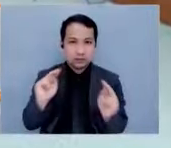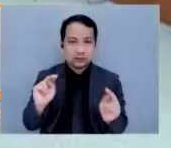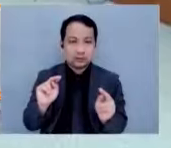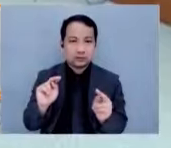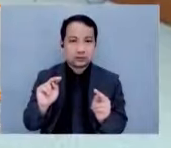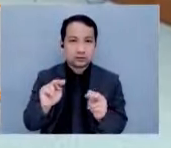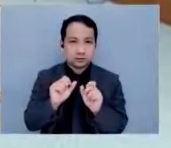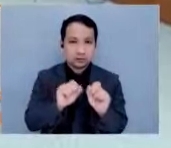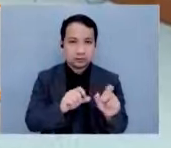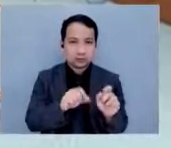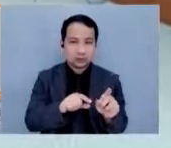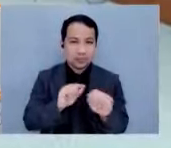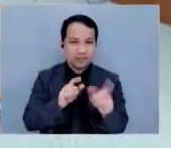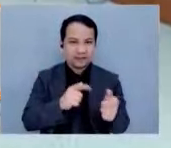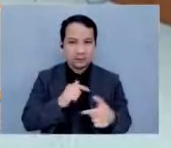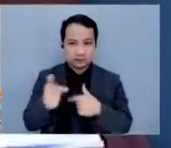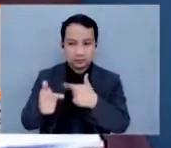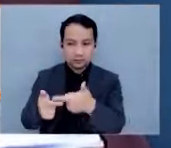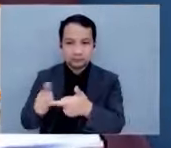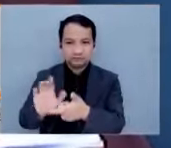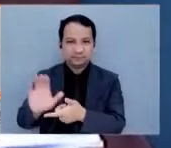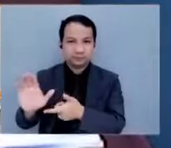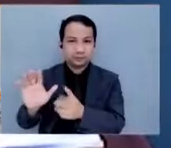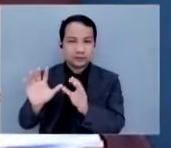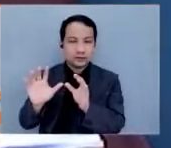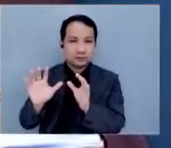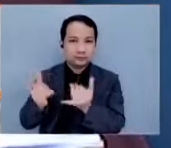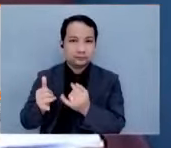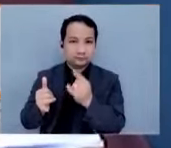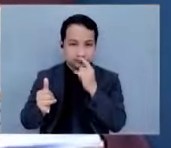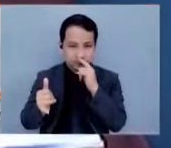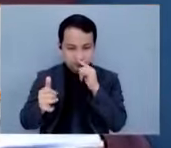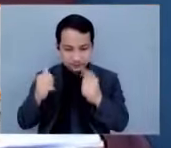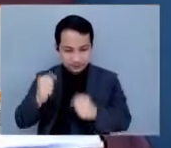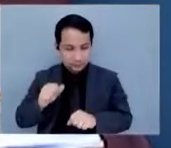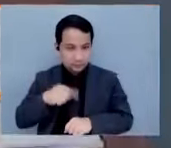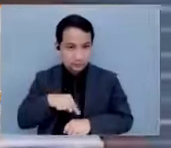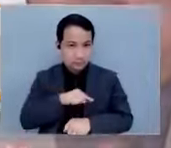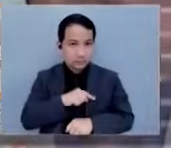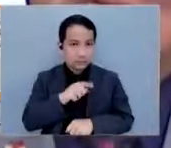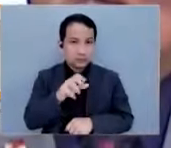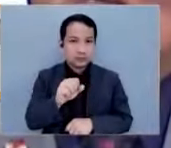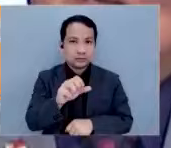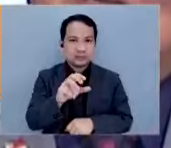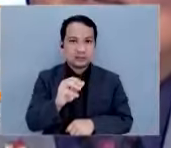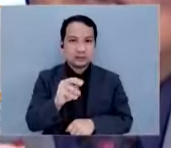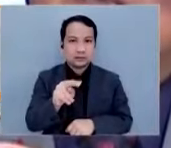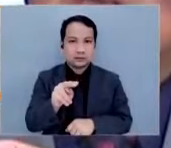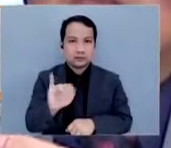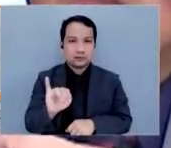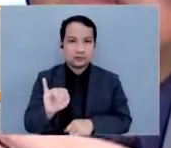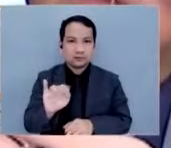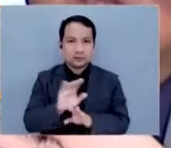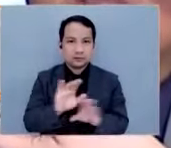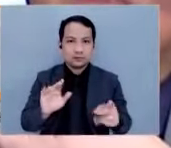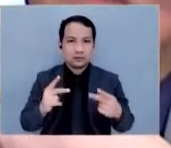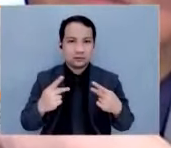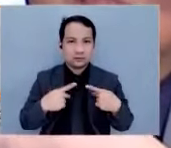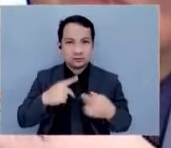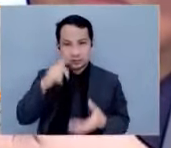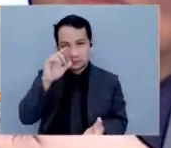o paglilipat ng network sa ibang kumpanya. Pero nanindigan ang kampo ng SMNI. We still believe na